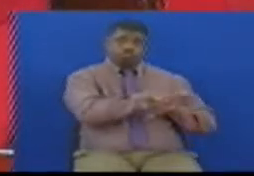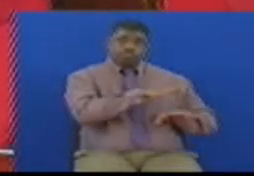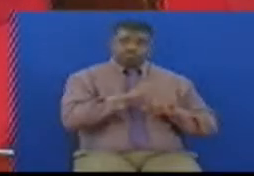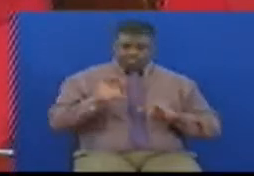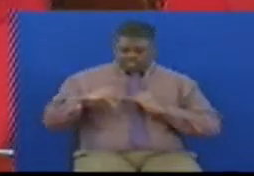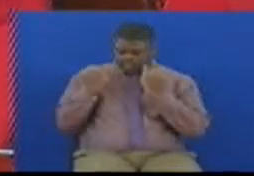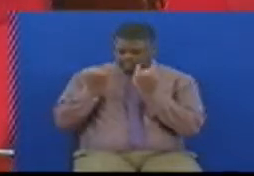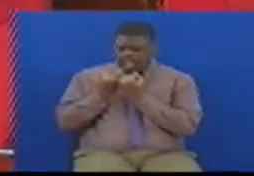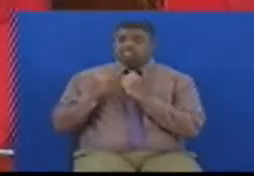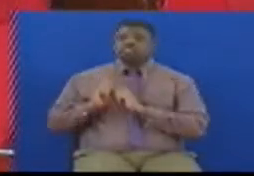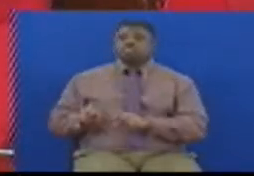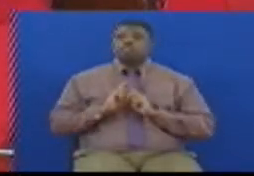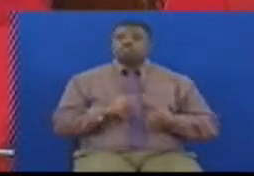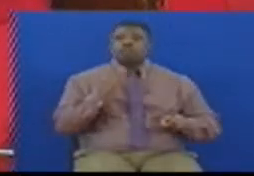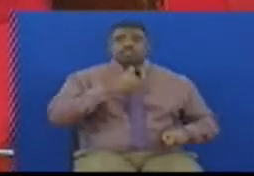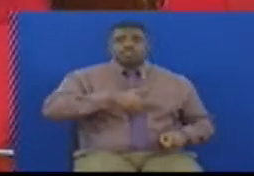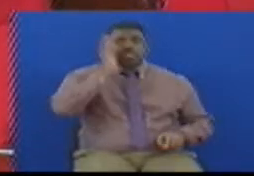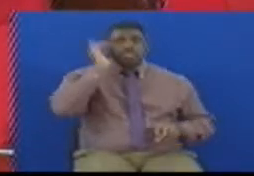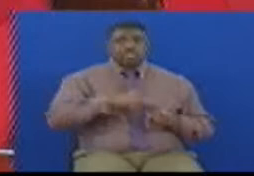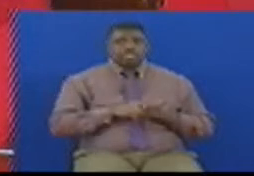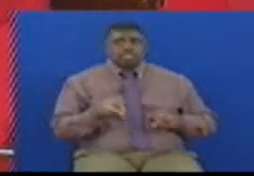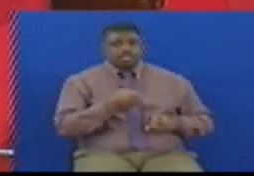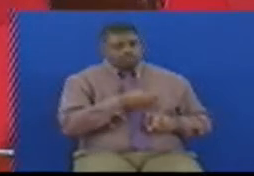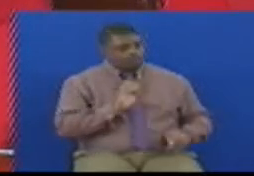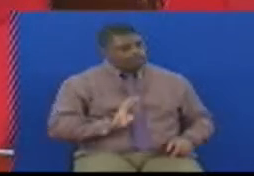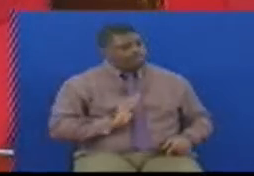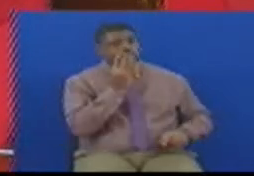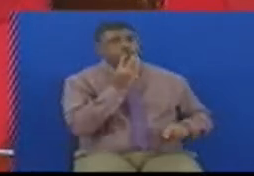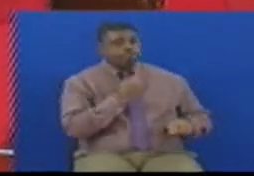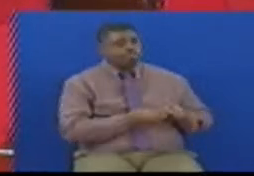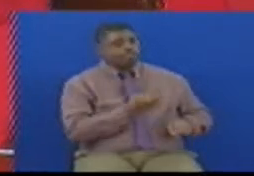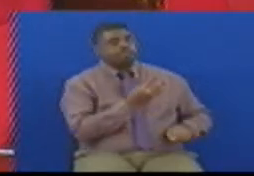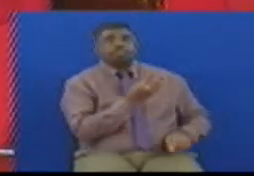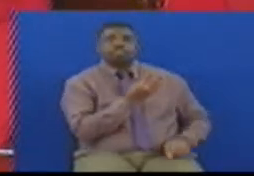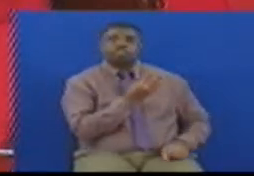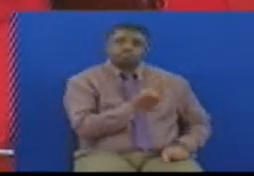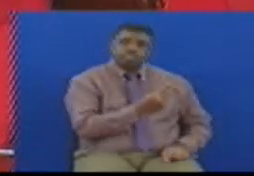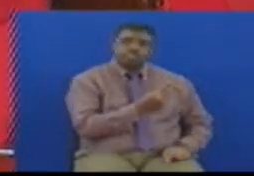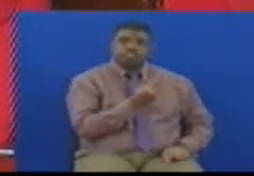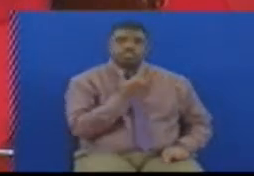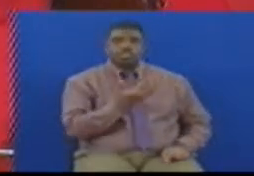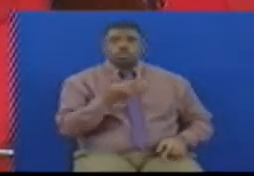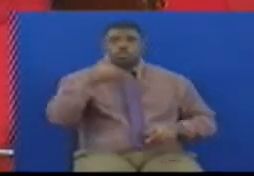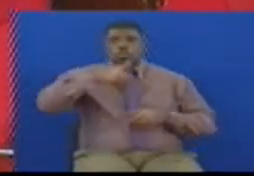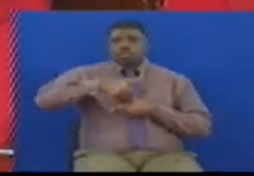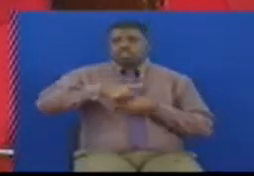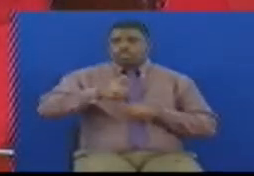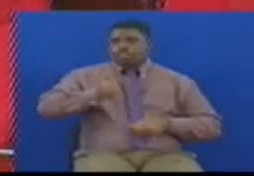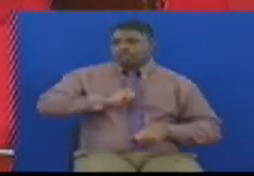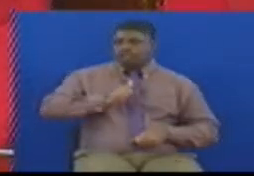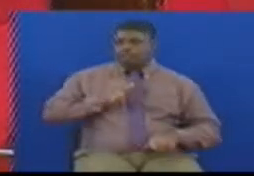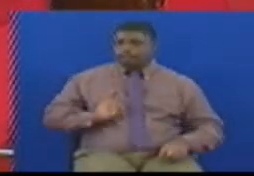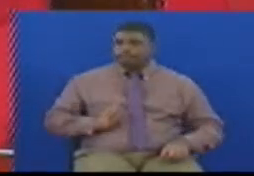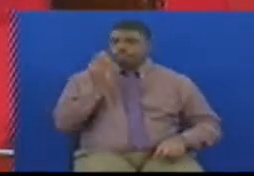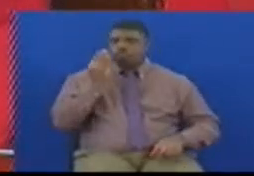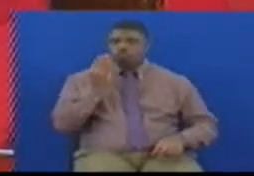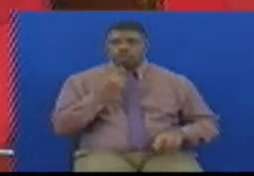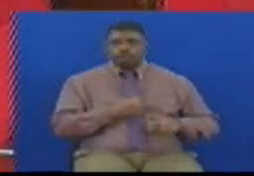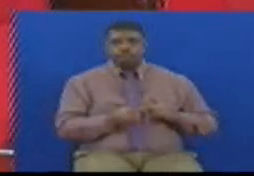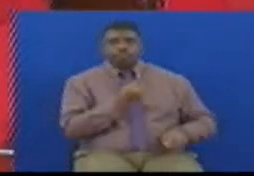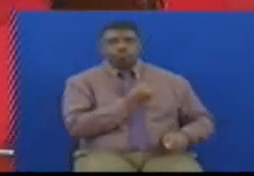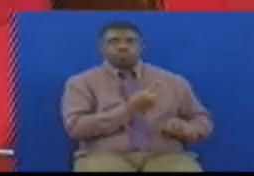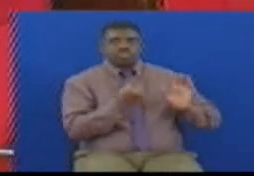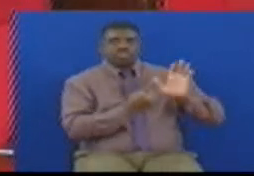mbalimbali za serikali zinazodaiwa jumla shilingi bilioni 205.8 na wateja binafsi shilingi bilioni